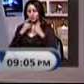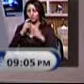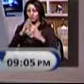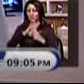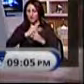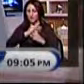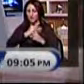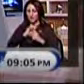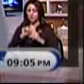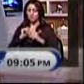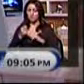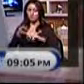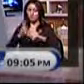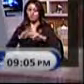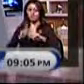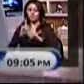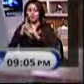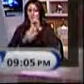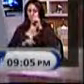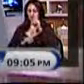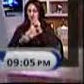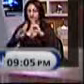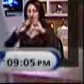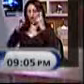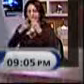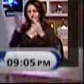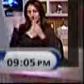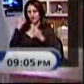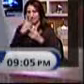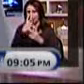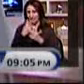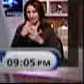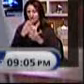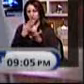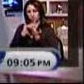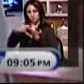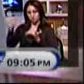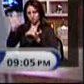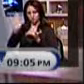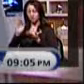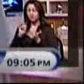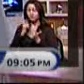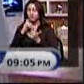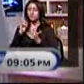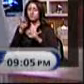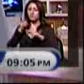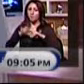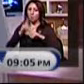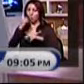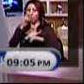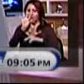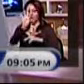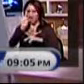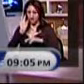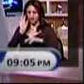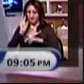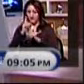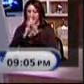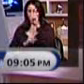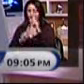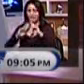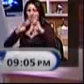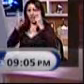ايوه نعم. حصل ايه بقى؟ شال هو عبد المجيد محمود حتى بطريقة غير صحيحة، مش دي النقطة، وراح جايب نائب عام